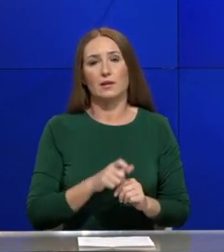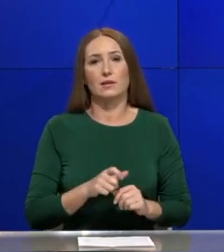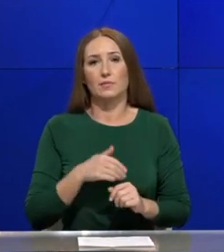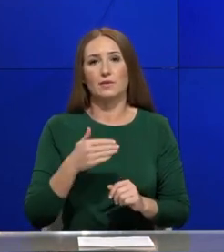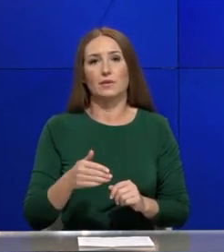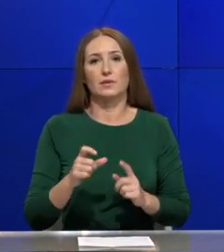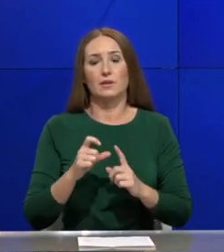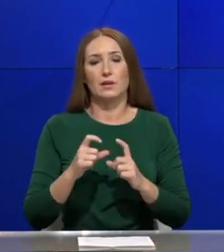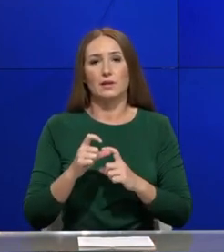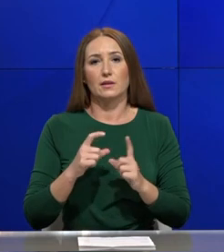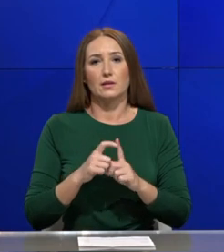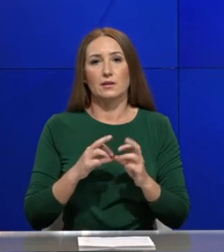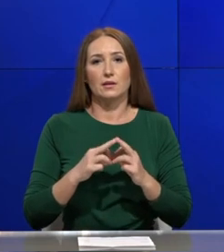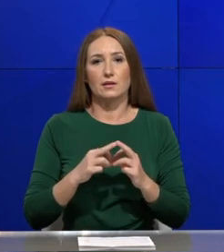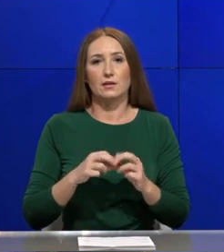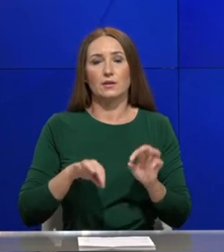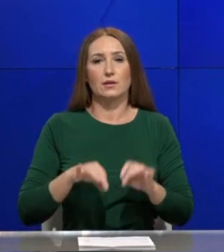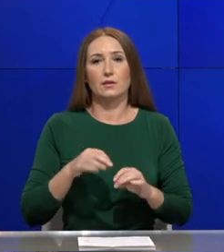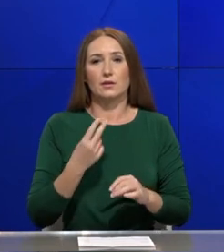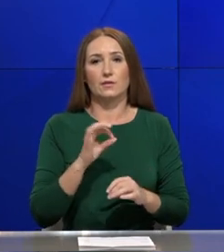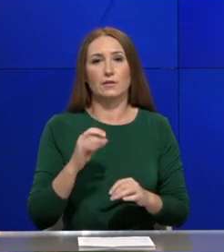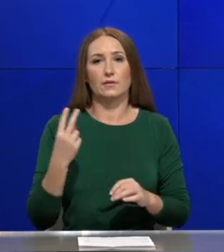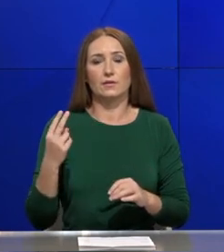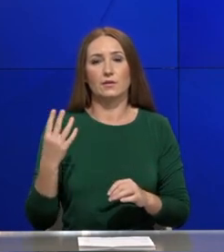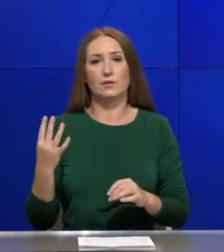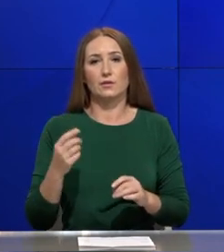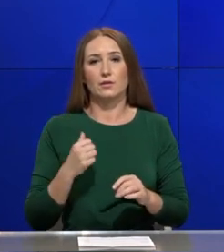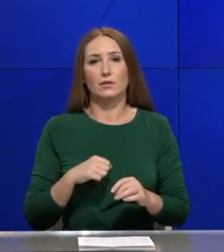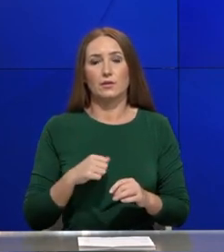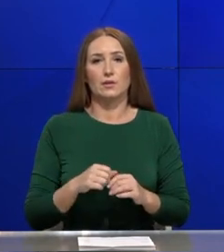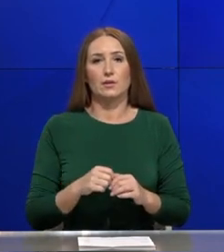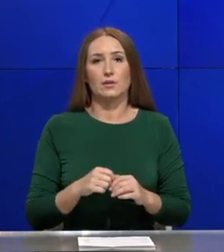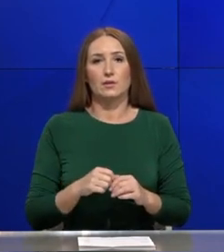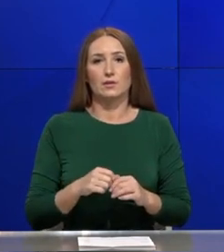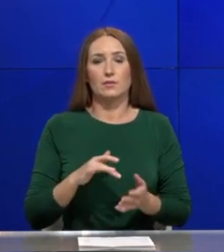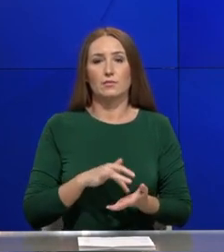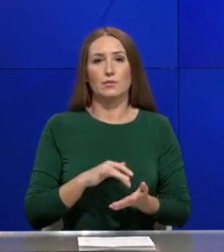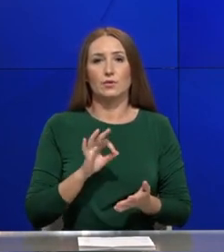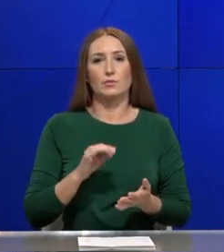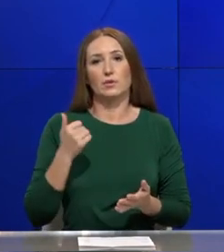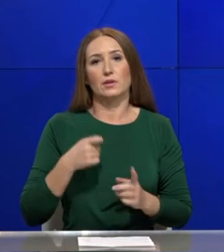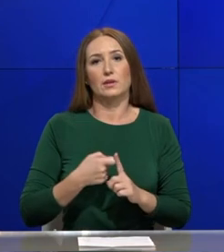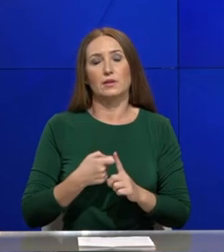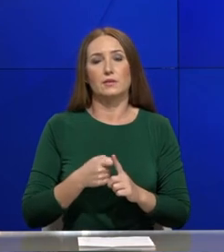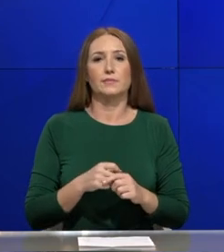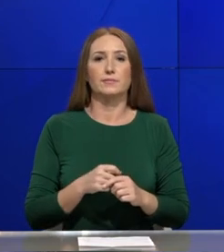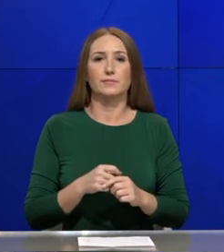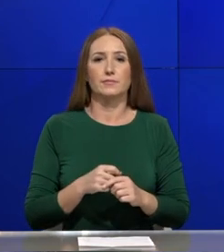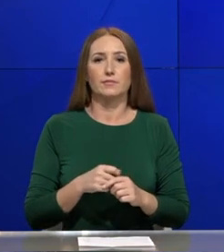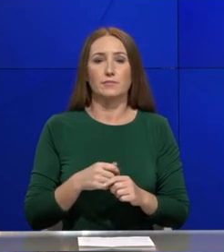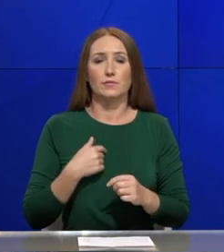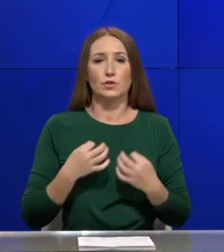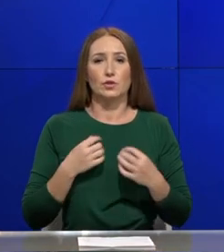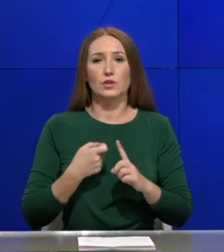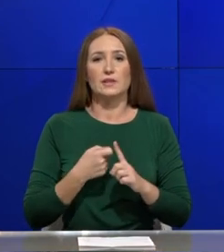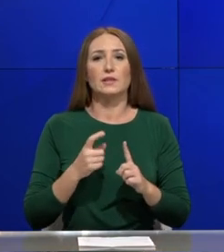akcije za lokalne izbore 2024 za područje općine Kalesija. Živim u